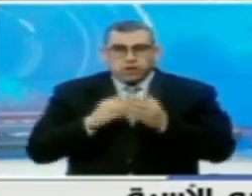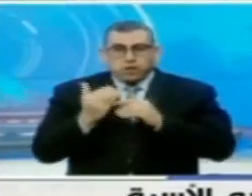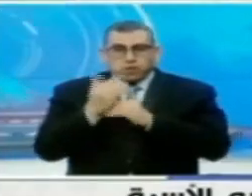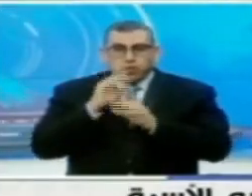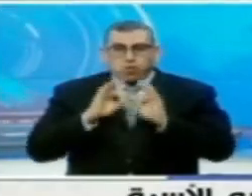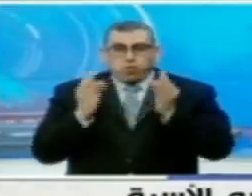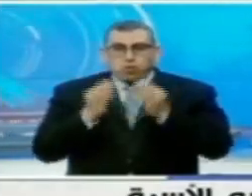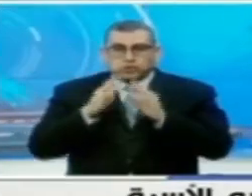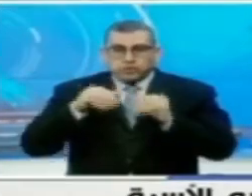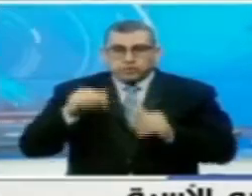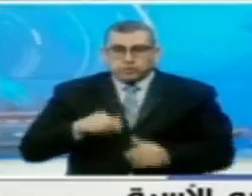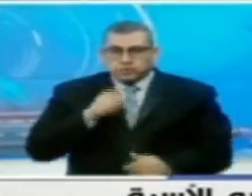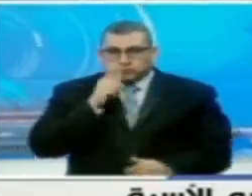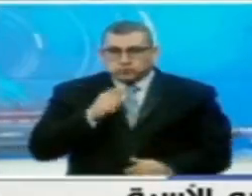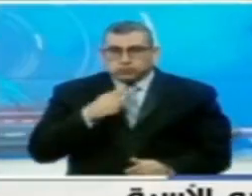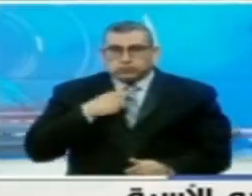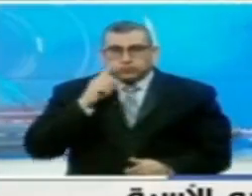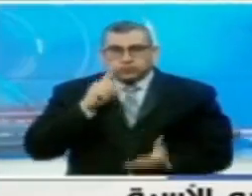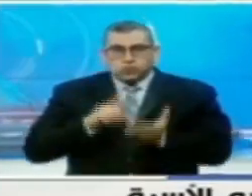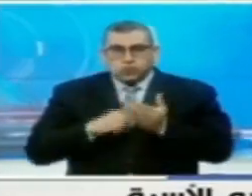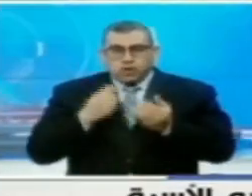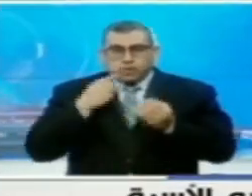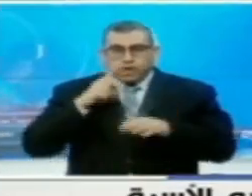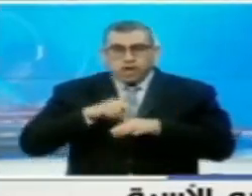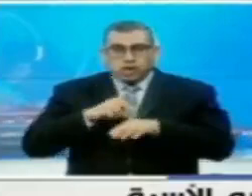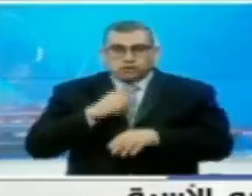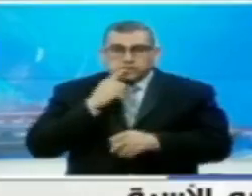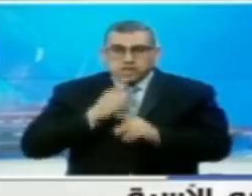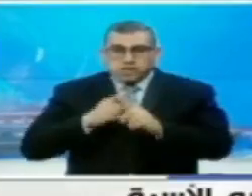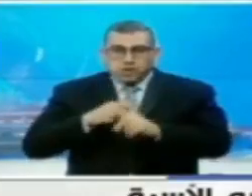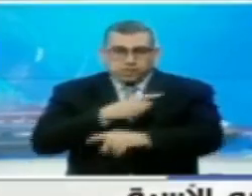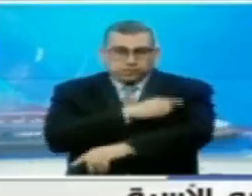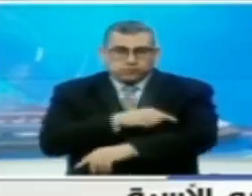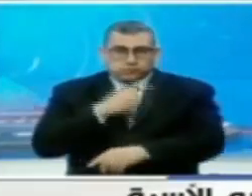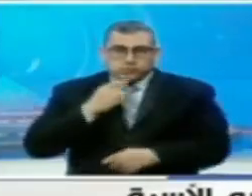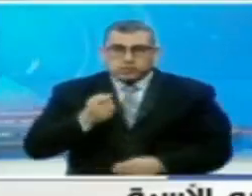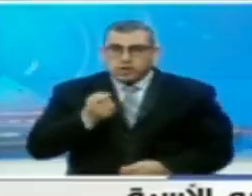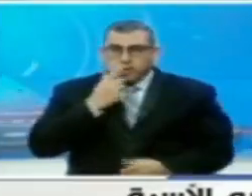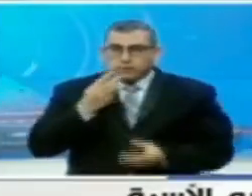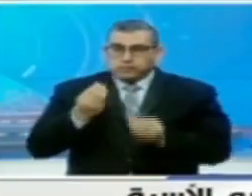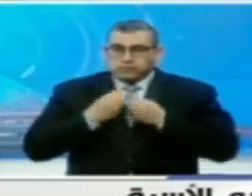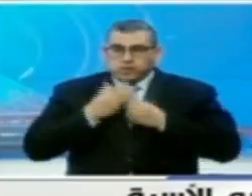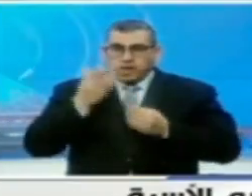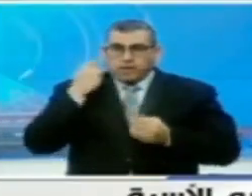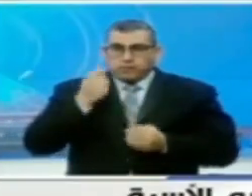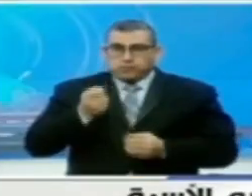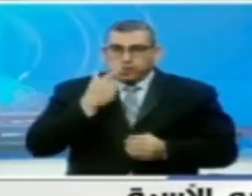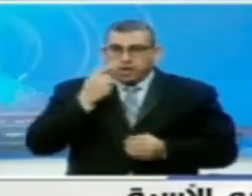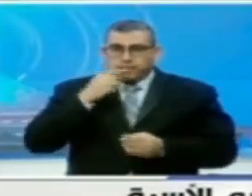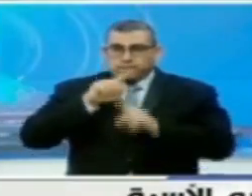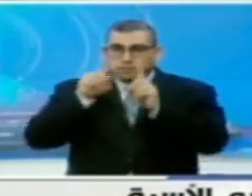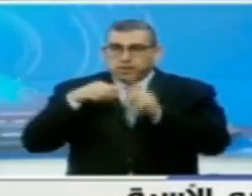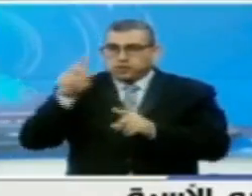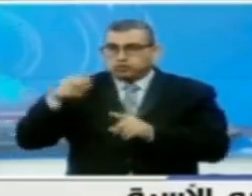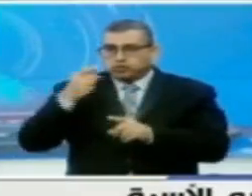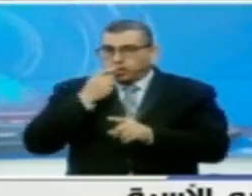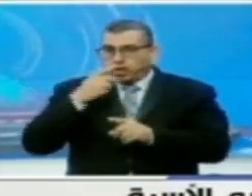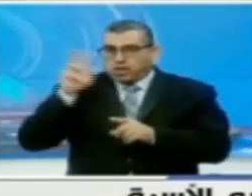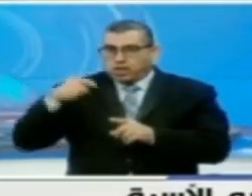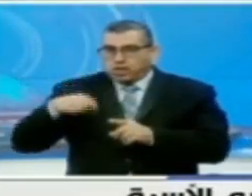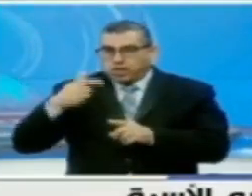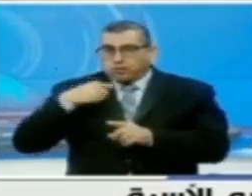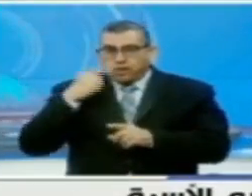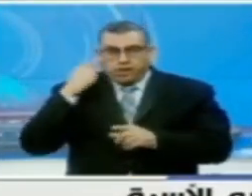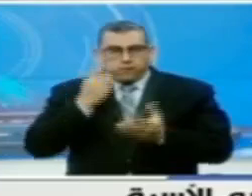الأسرة المصرية. كويس، يعني أنا كشفت عظام ورحت خدت وسيلة، كنت باخد وسيلة من الصيدلية من بره، ولما جيت هنا اقتنعت